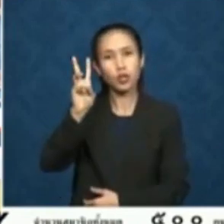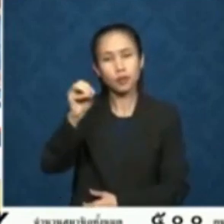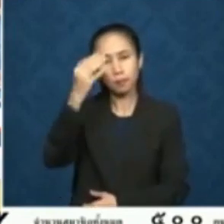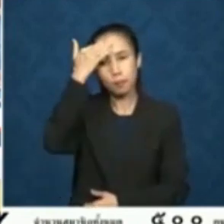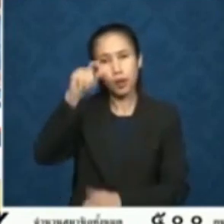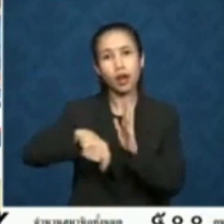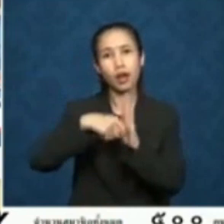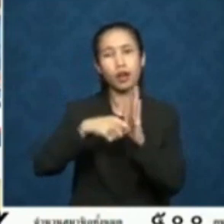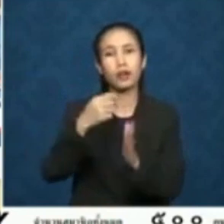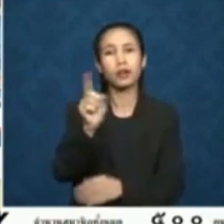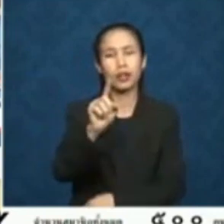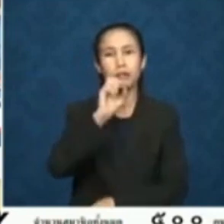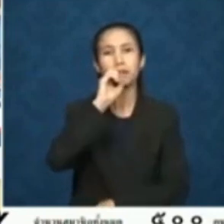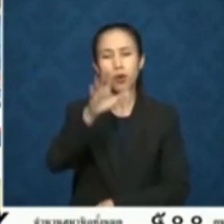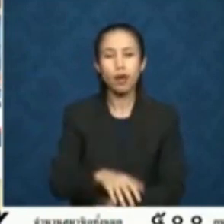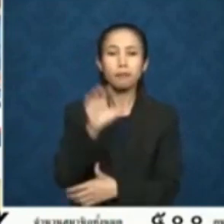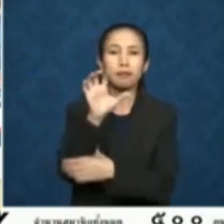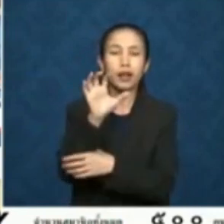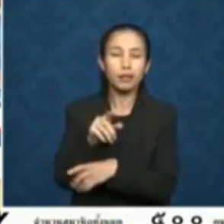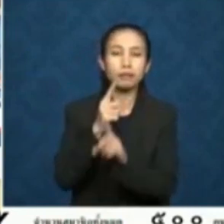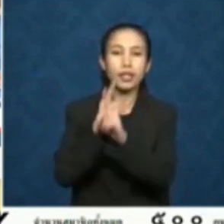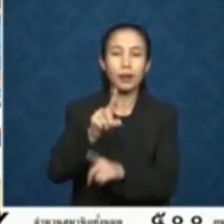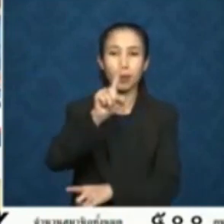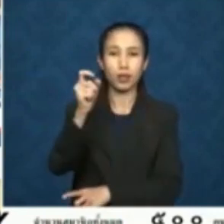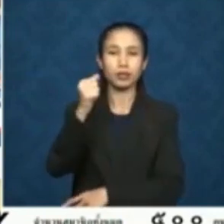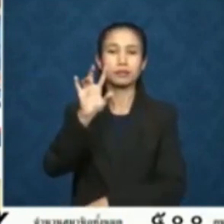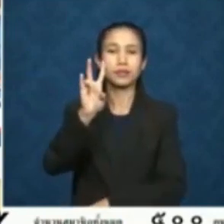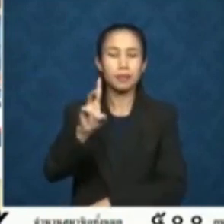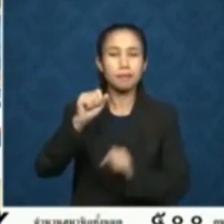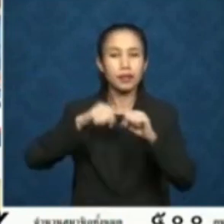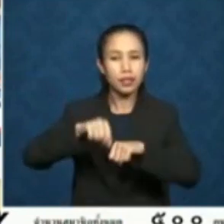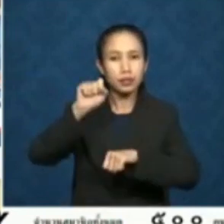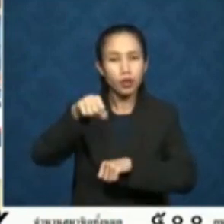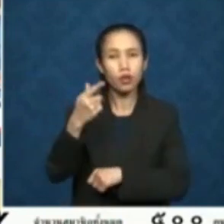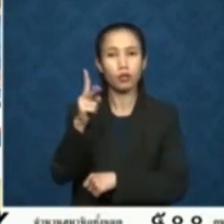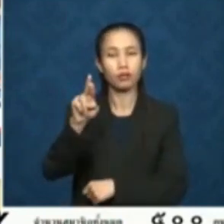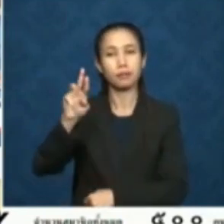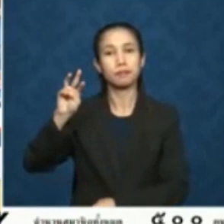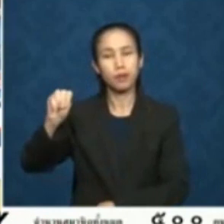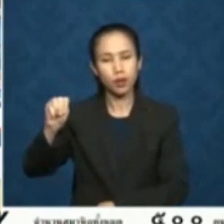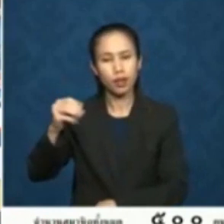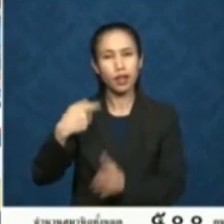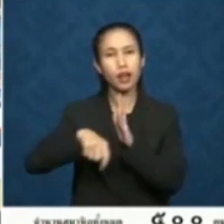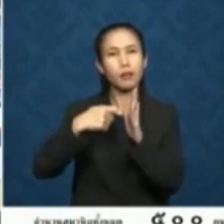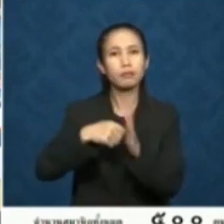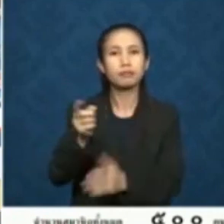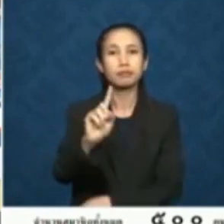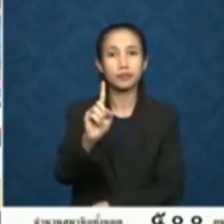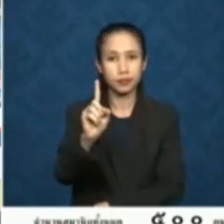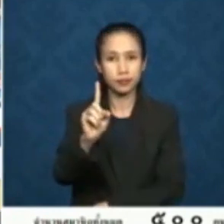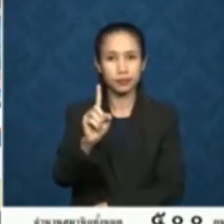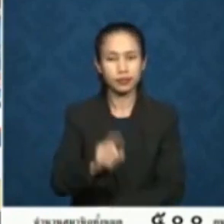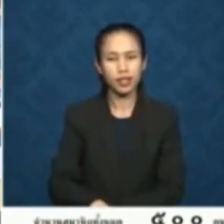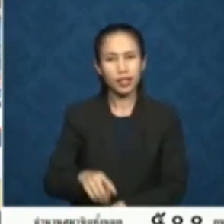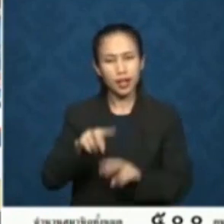60วันด้วยเหตุผลที่ทางท่านรัฐมนตรีตอบว่าข้อบังคับ117มีมติครม.แล้วเหตุผลคืออะ